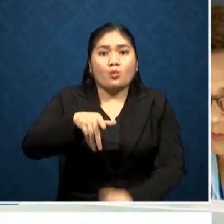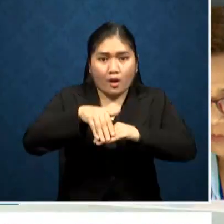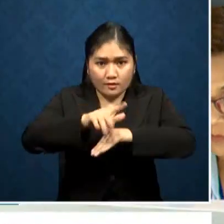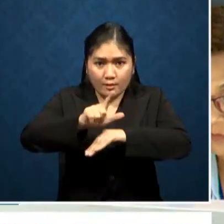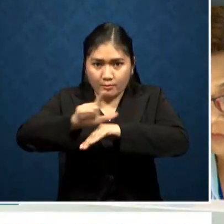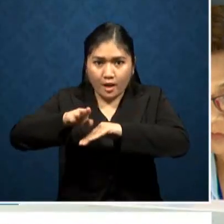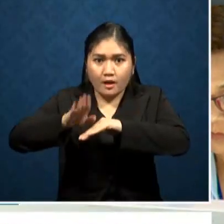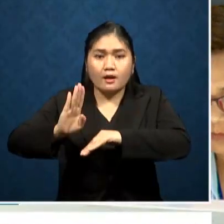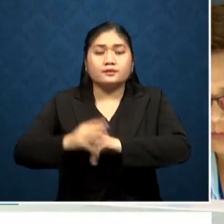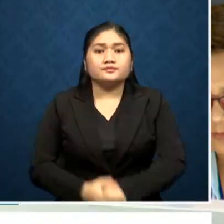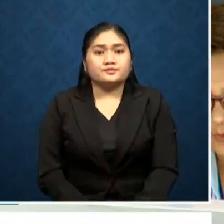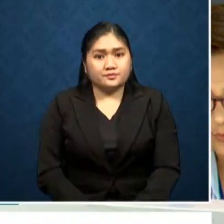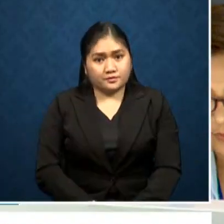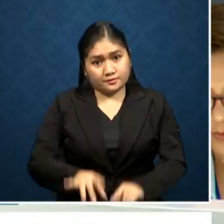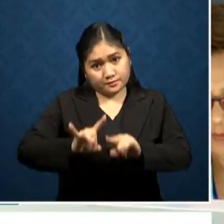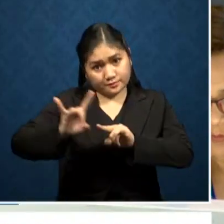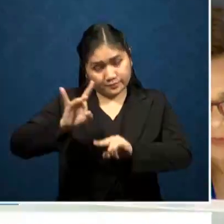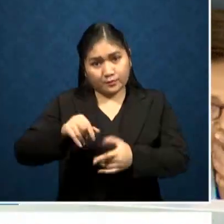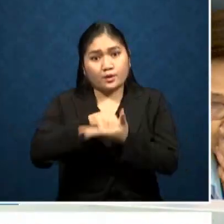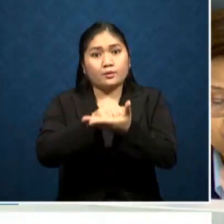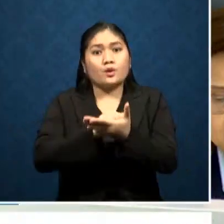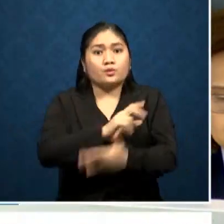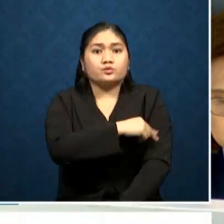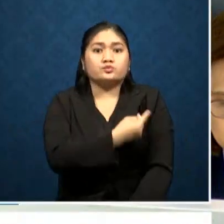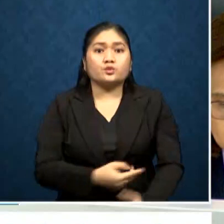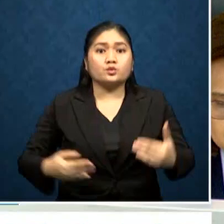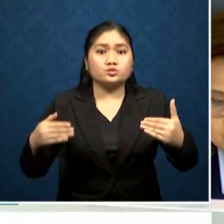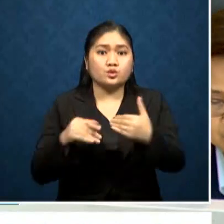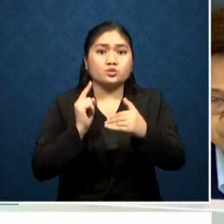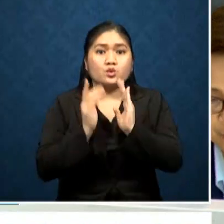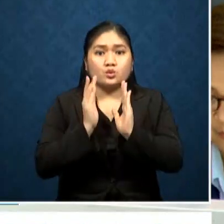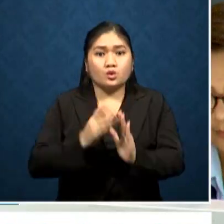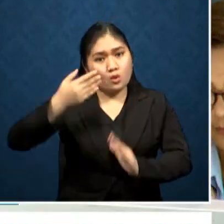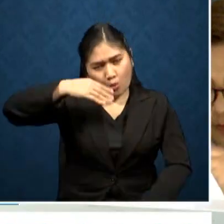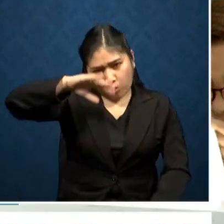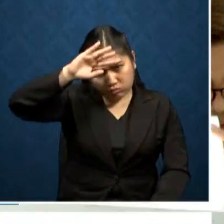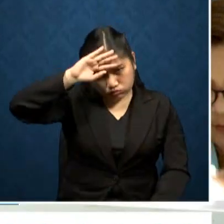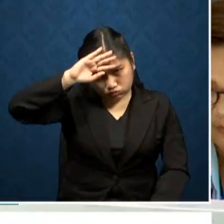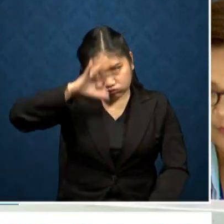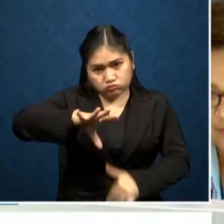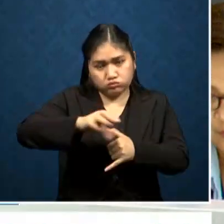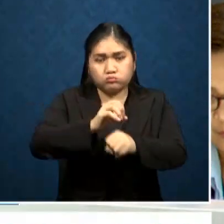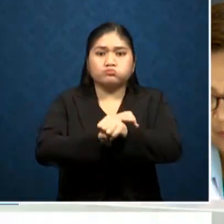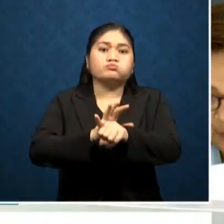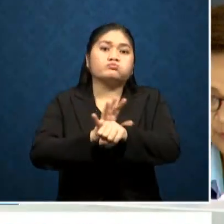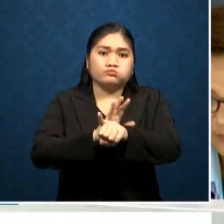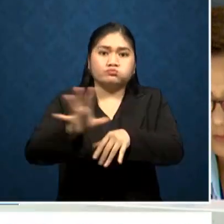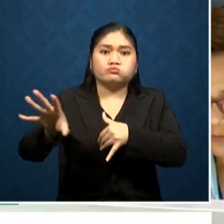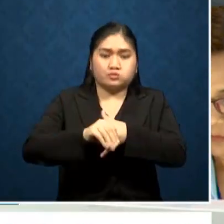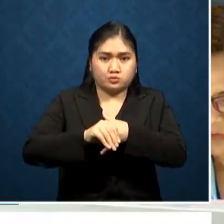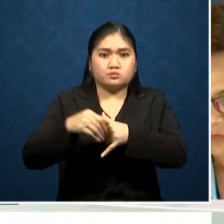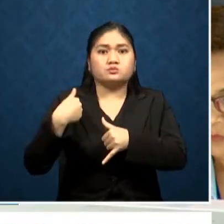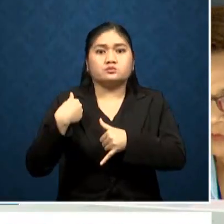verรการ 8เป็บิการสอยสข สำหรับผู้ที่มีโรคติดเชือวลสคโINAis 2019